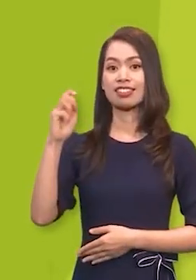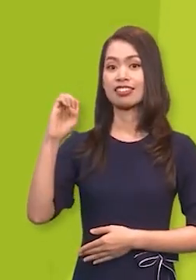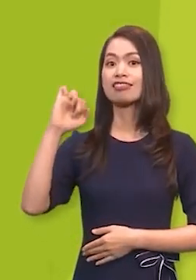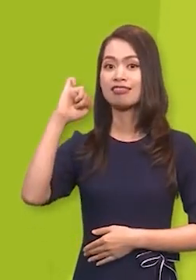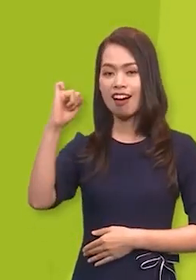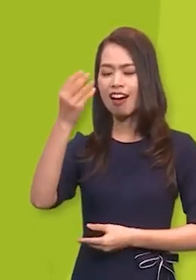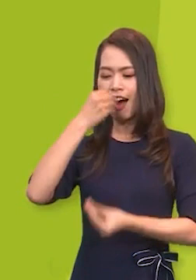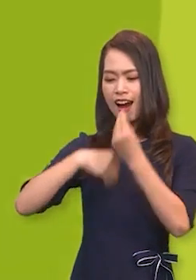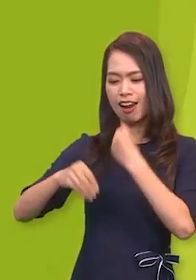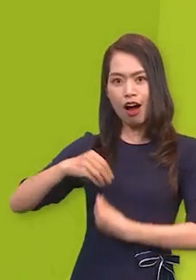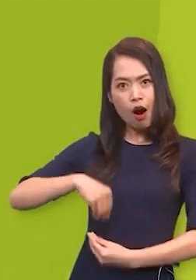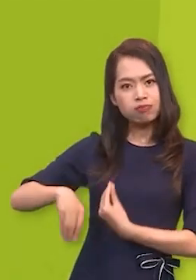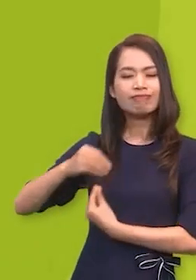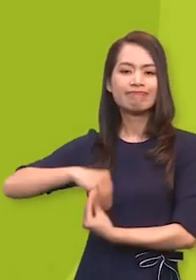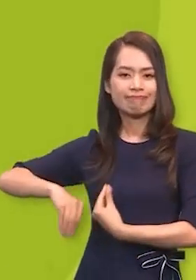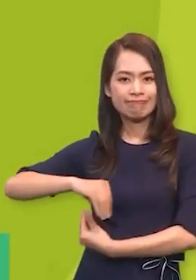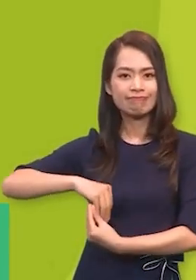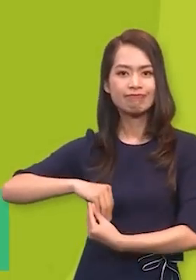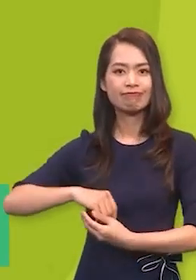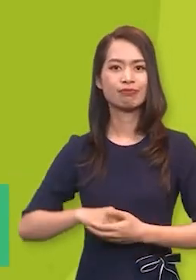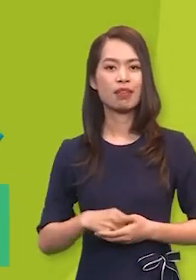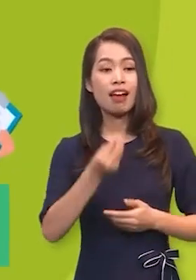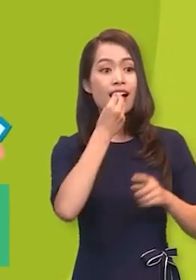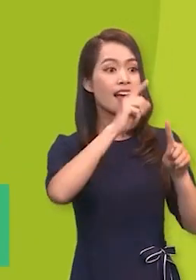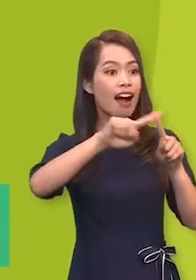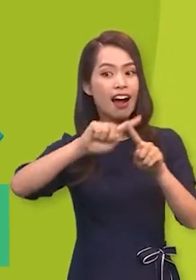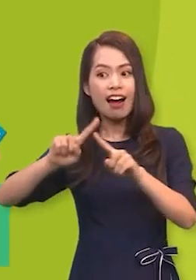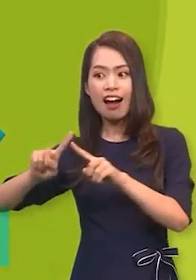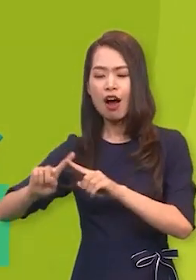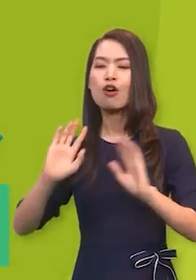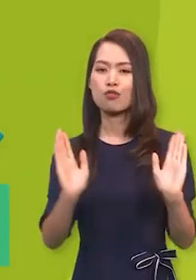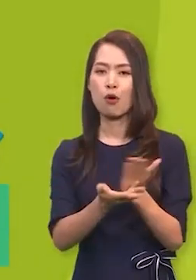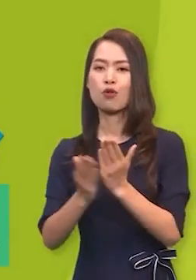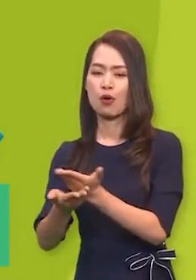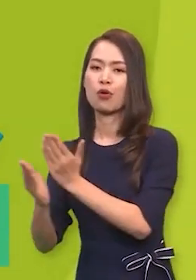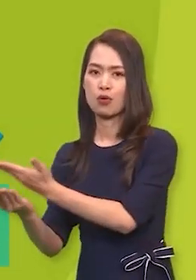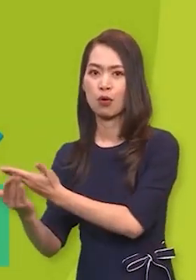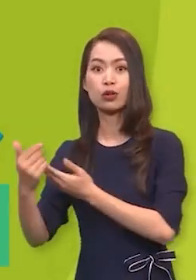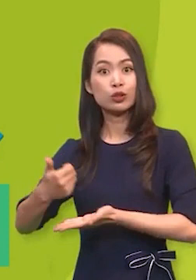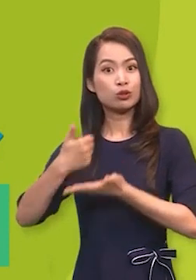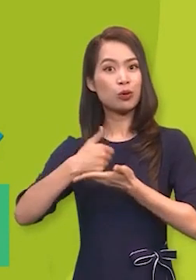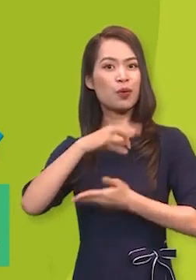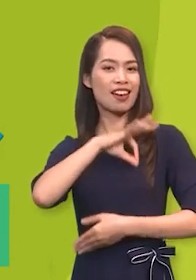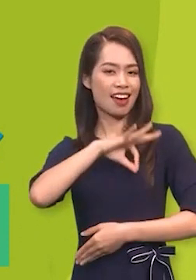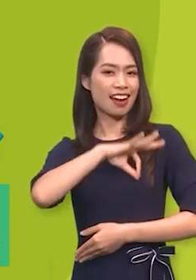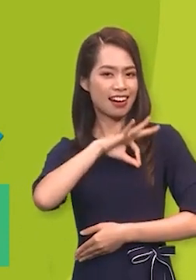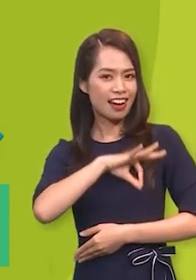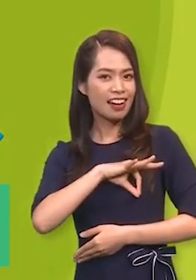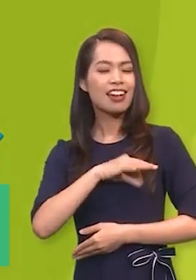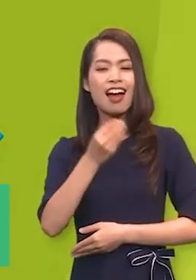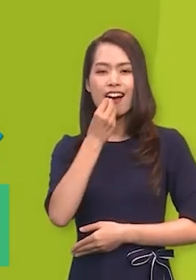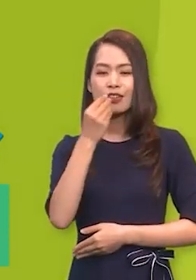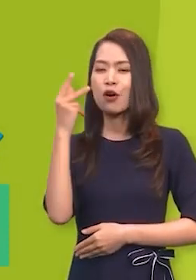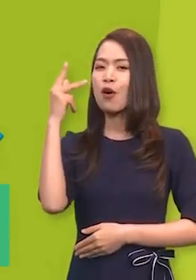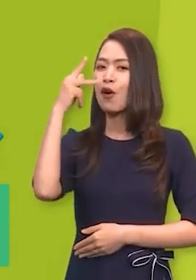cấp nhiều chất xơ có lợi cho chức năng tiêu hóa của bà mẹ. Cần thường xuyên thay đổi đa dạng các loại thực phẩm để vừa cung cấp tốt các chất dinh